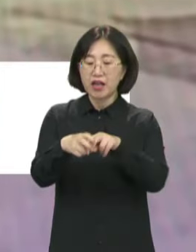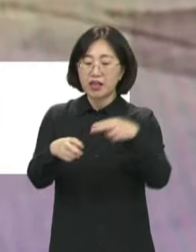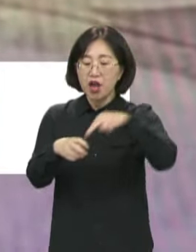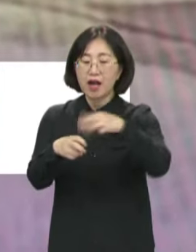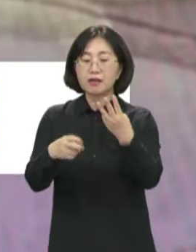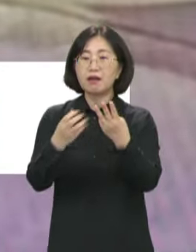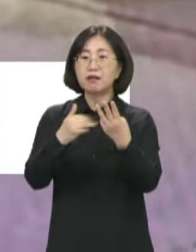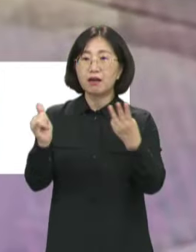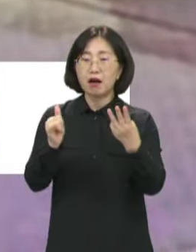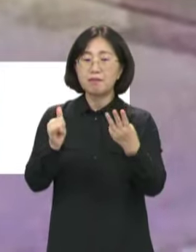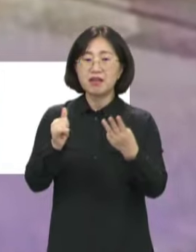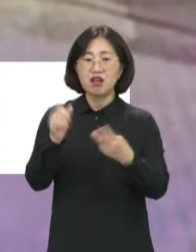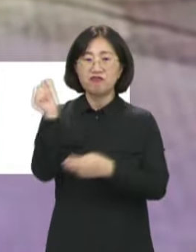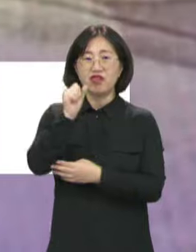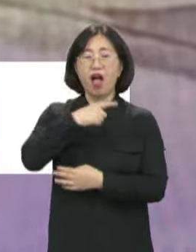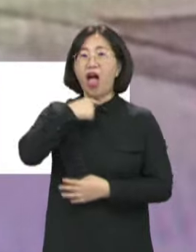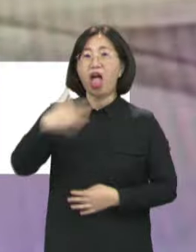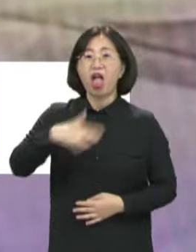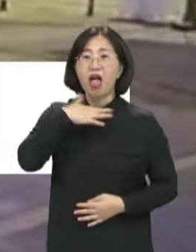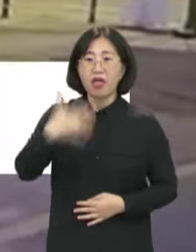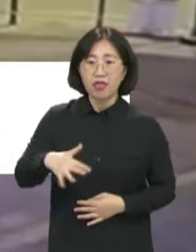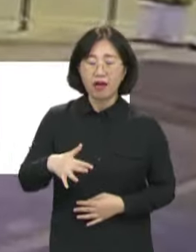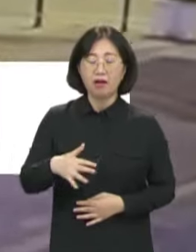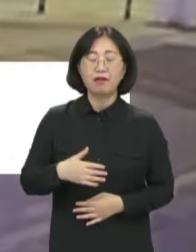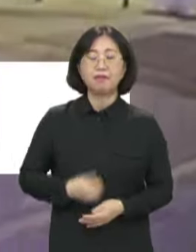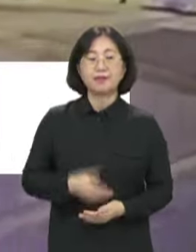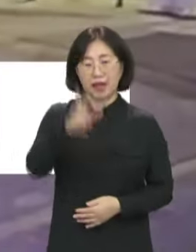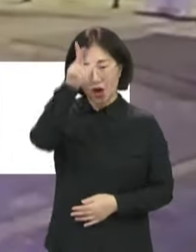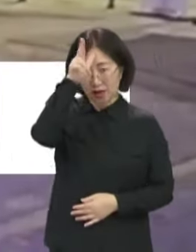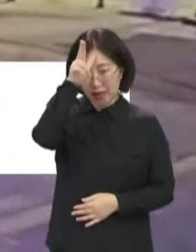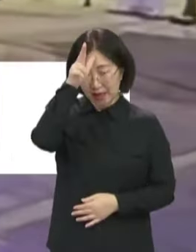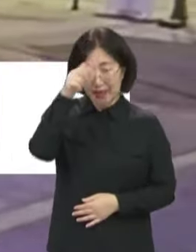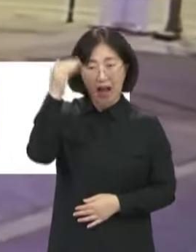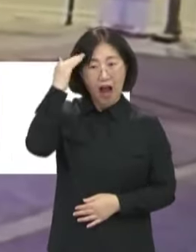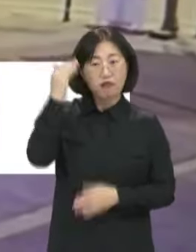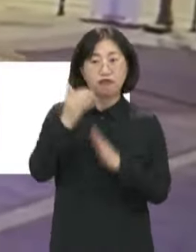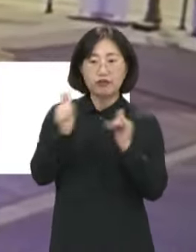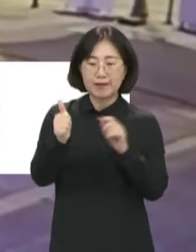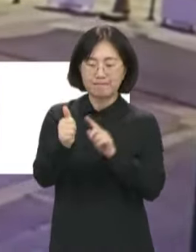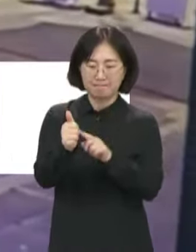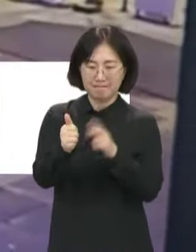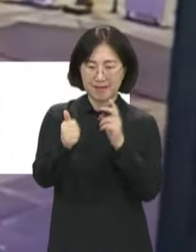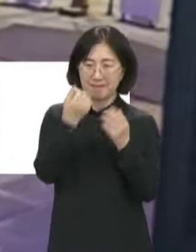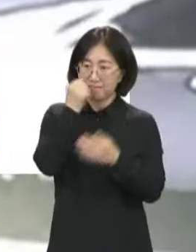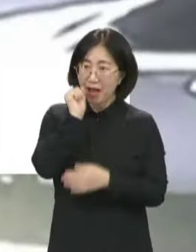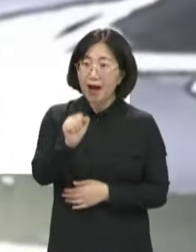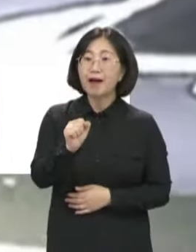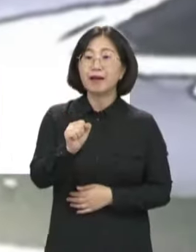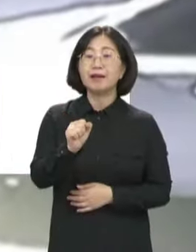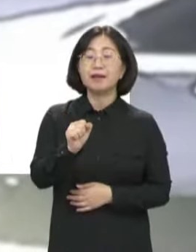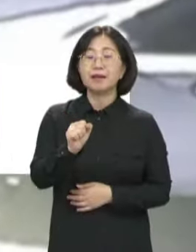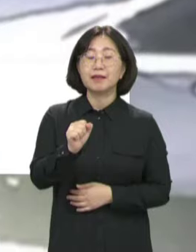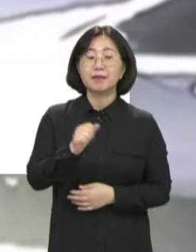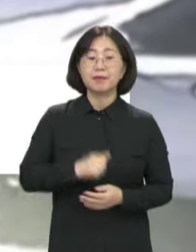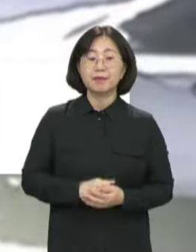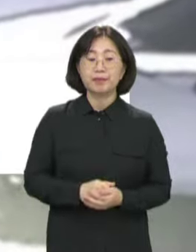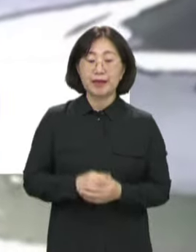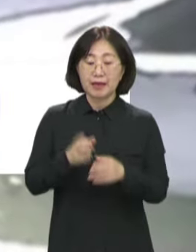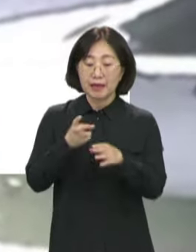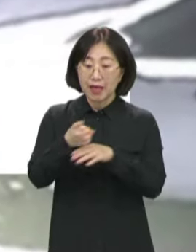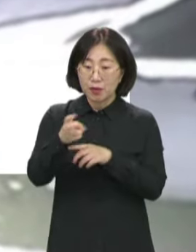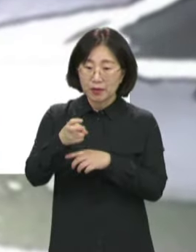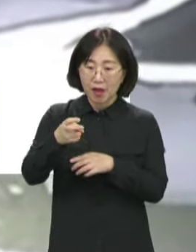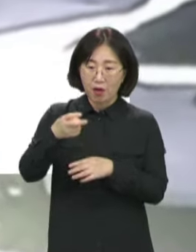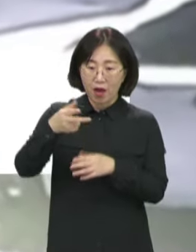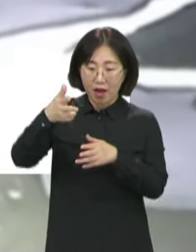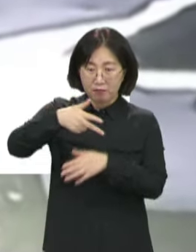가운데 경찰이 유력한 차량 운전자로 30대 한국인을 지목했습니다. 대전 유성경찰서는 사고 차량의